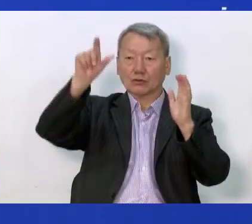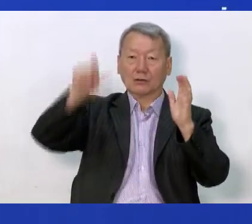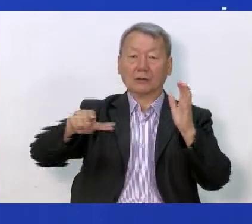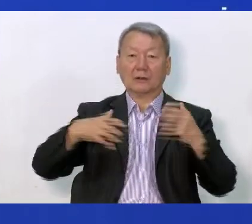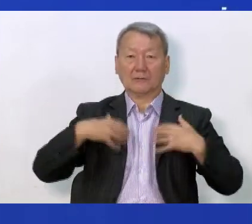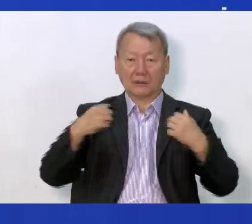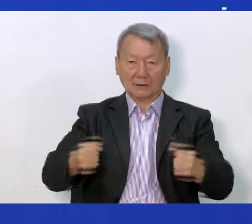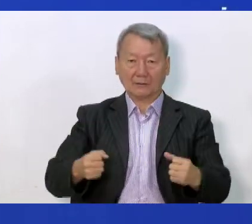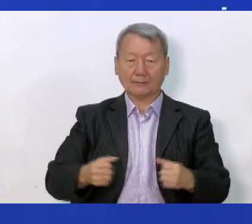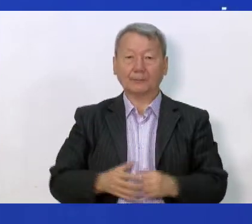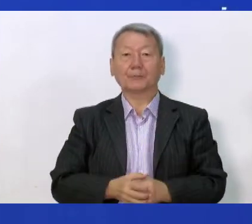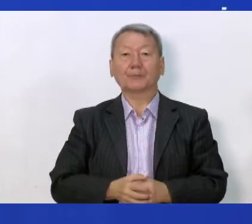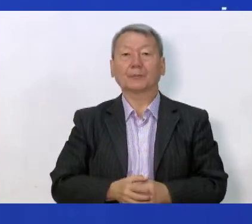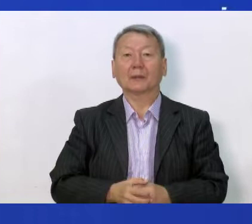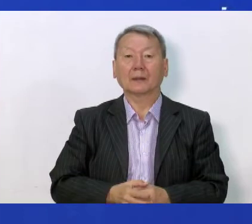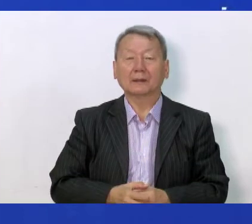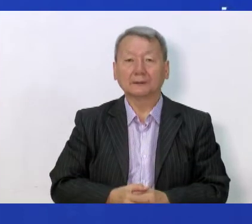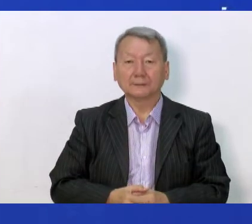пациентов.